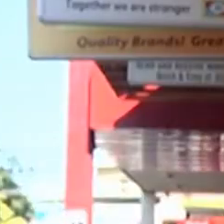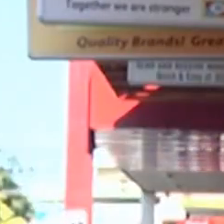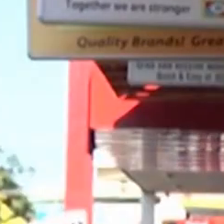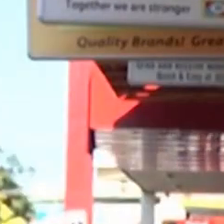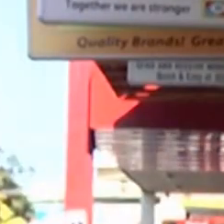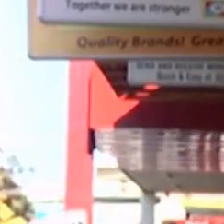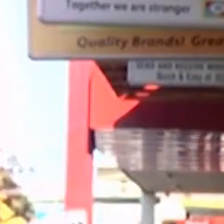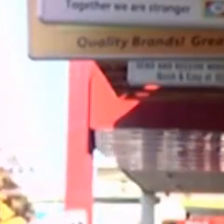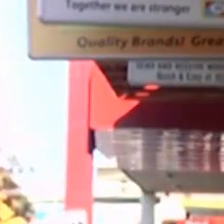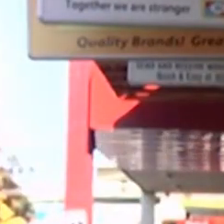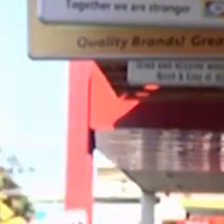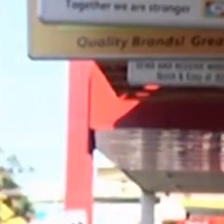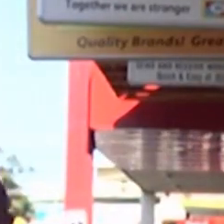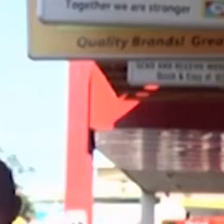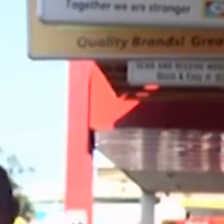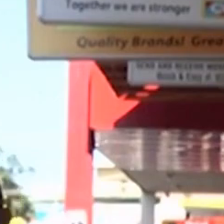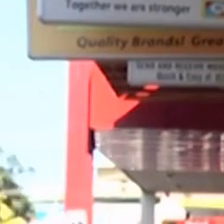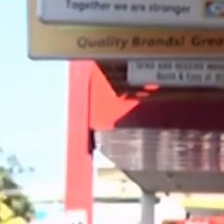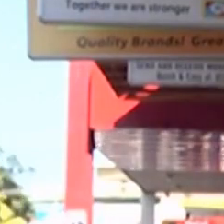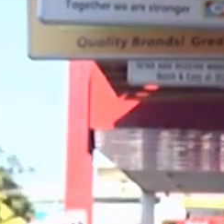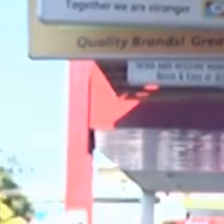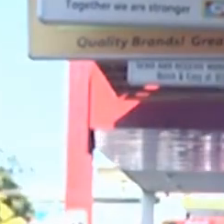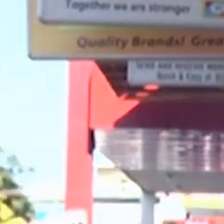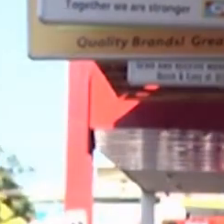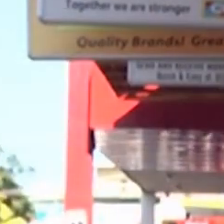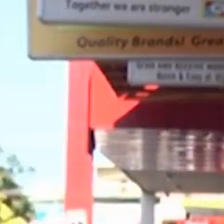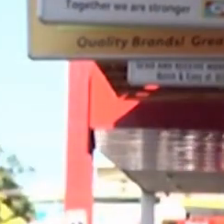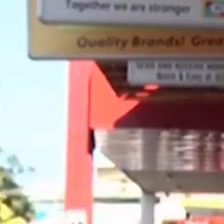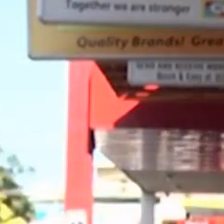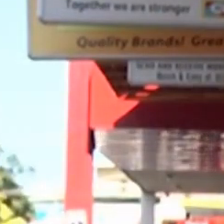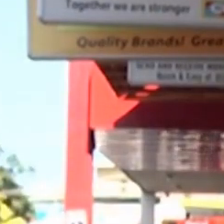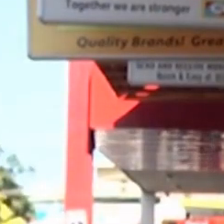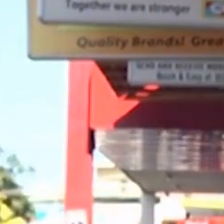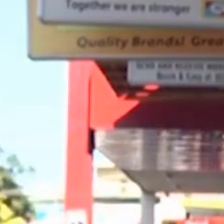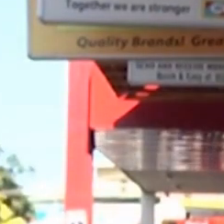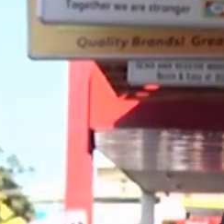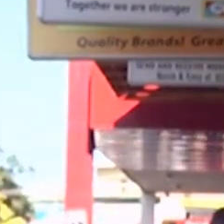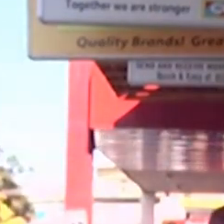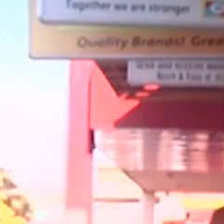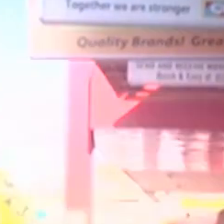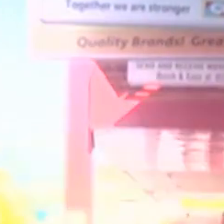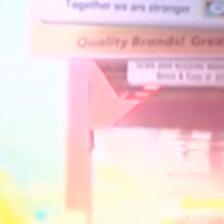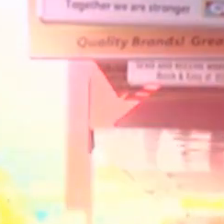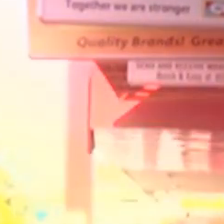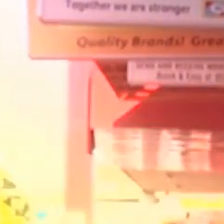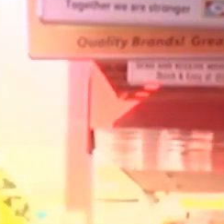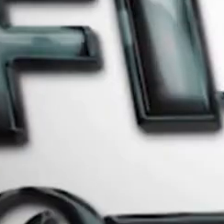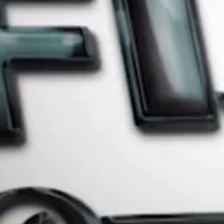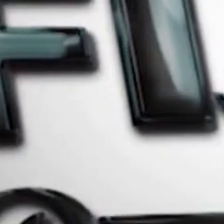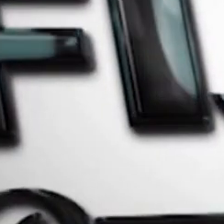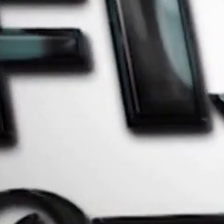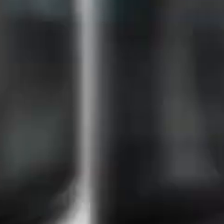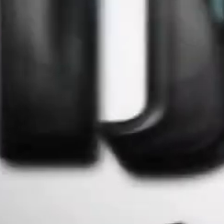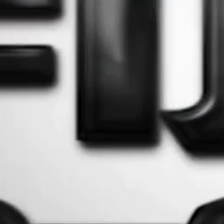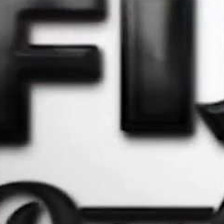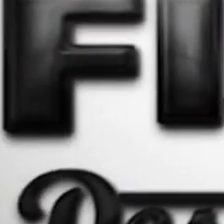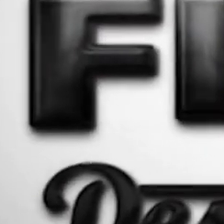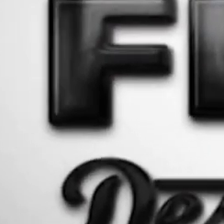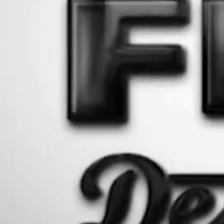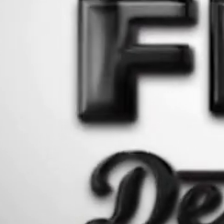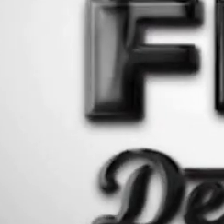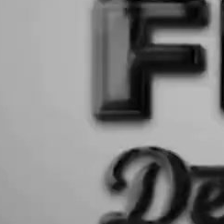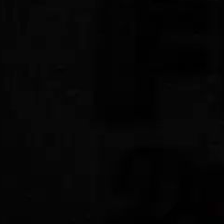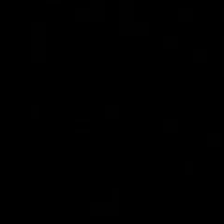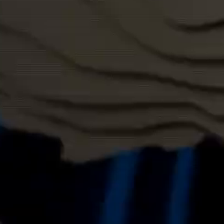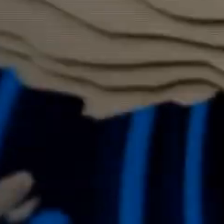मैं तो दिल्ली में रहता हूँ और रेडियो फीजी रोज सुनता हूँ. रेडियो फीजी 2